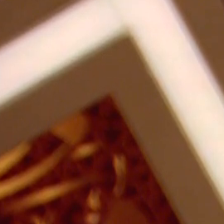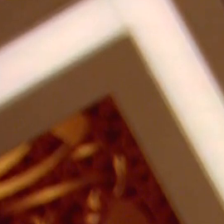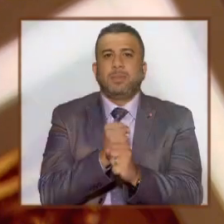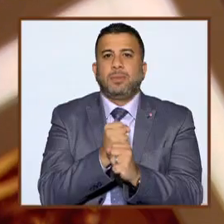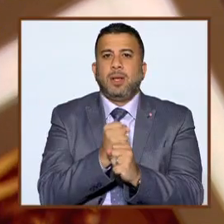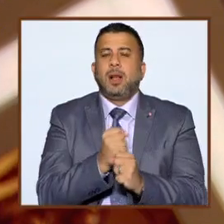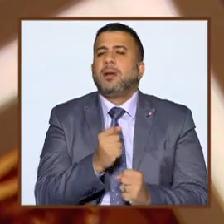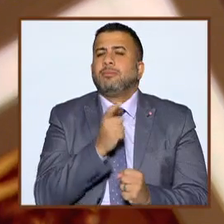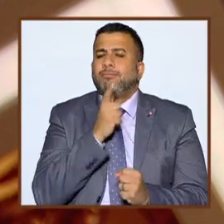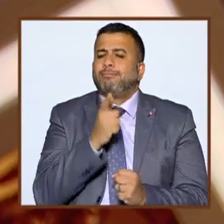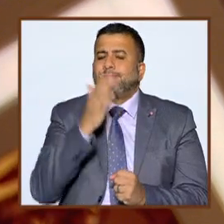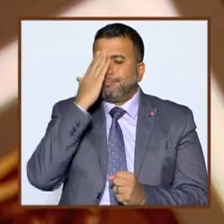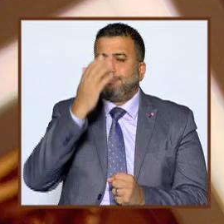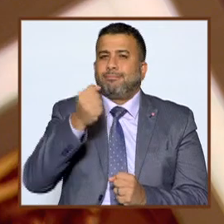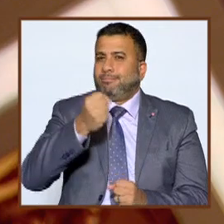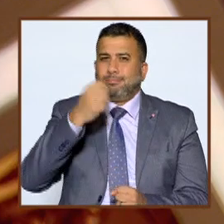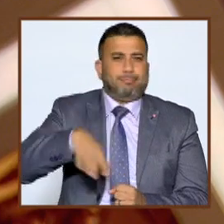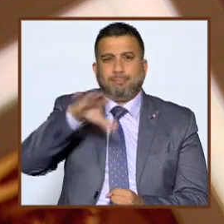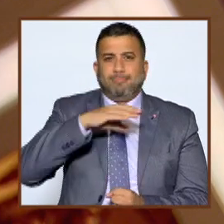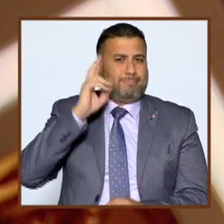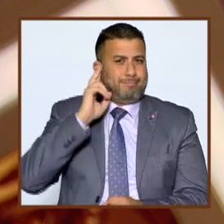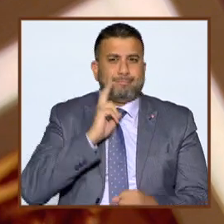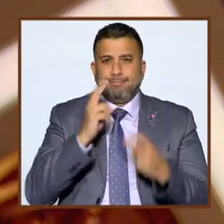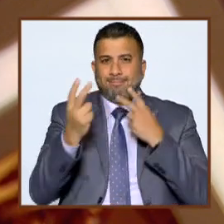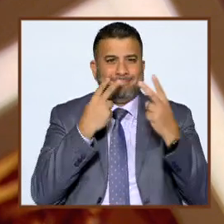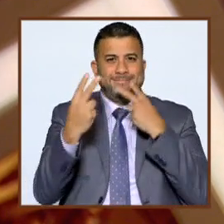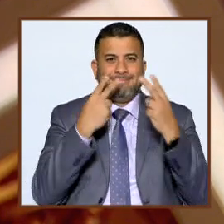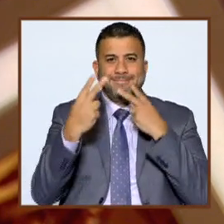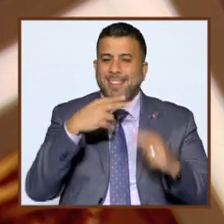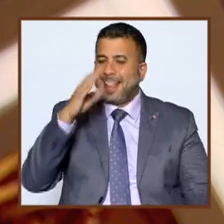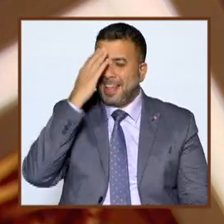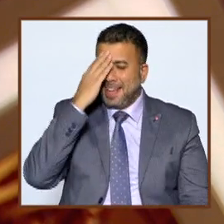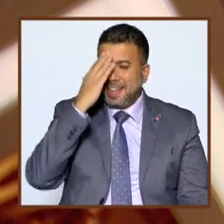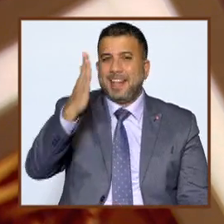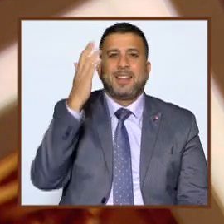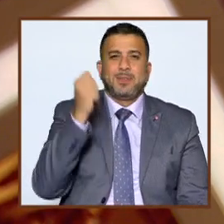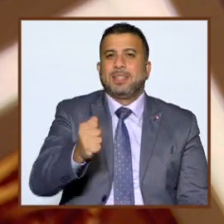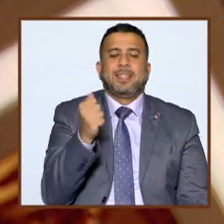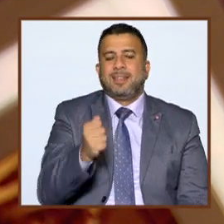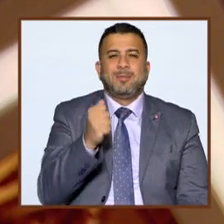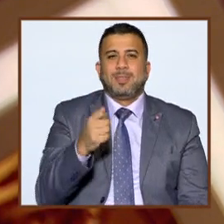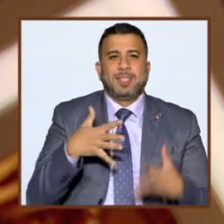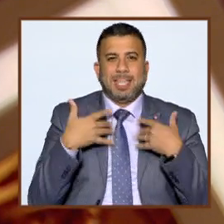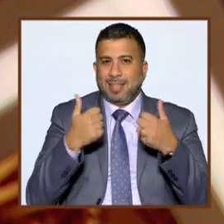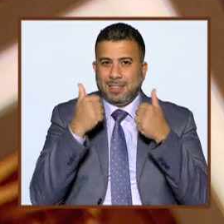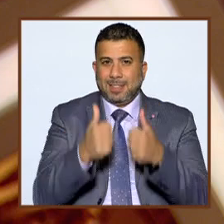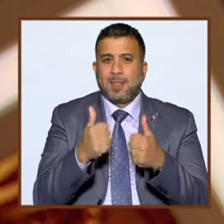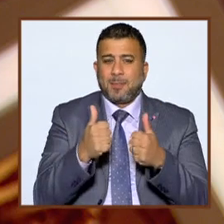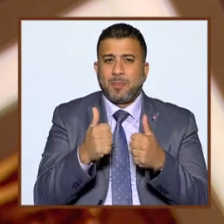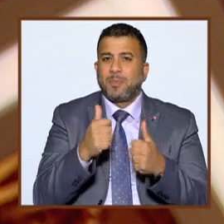تسليما مزيدا. حياكم الله إخواني وأخواتي في كل مكان، وأهلا وسهلا ومرحبا بكم إلى هذا